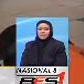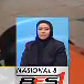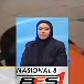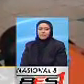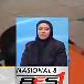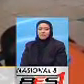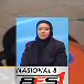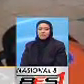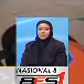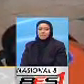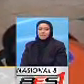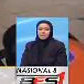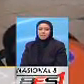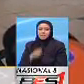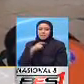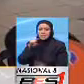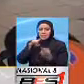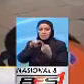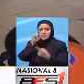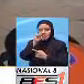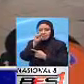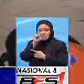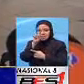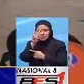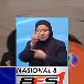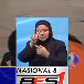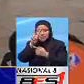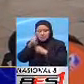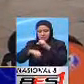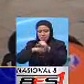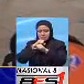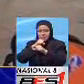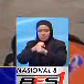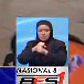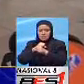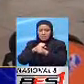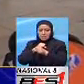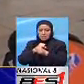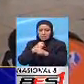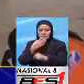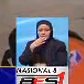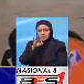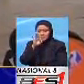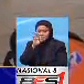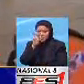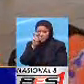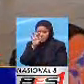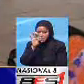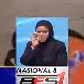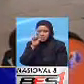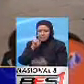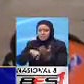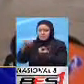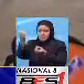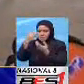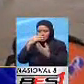When the TV came to Malaysia, that was I think 1969, that's what he told me. He